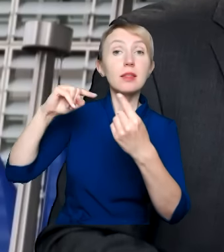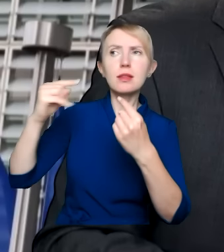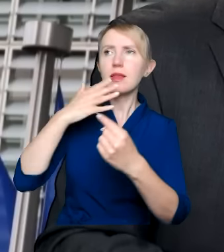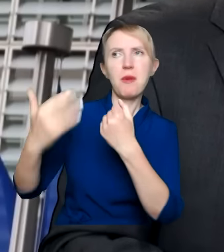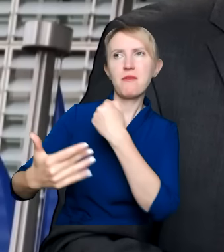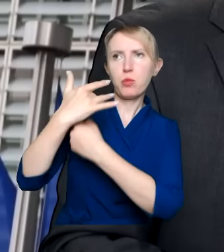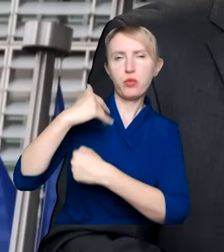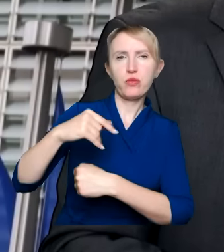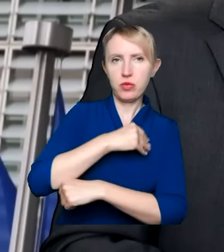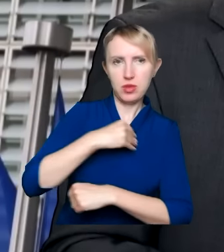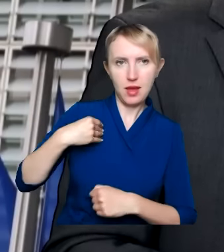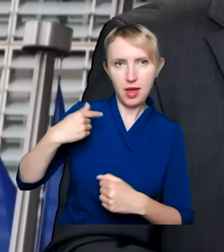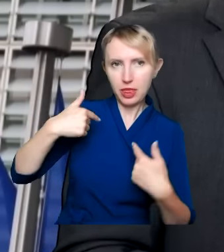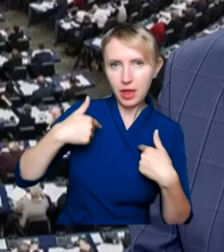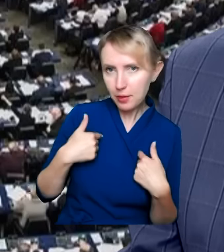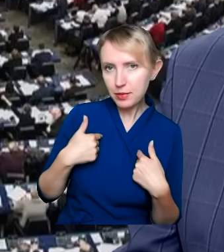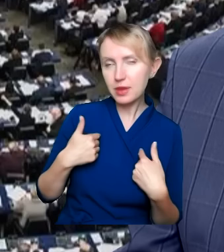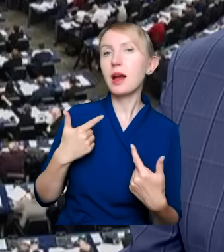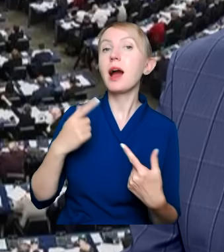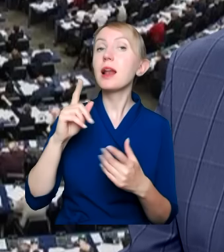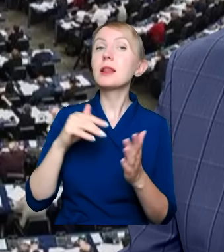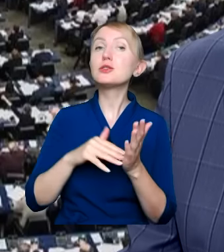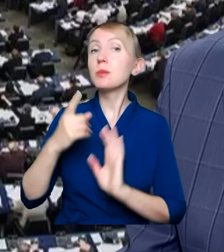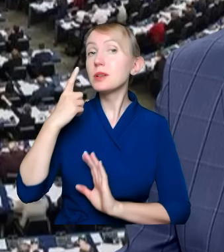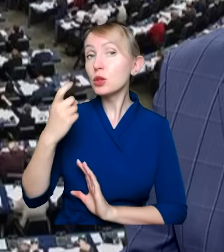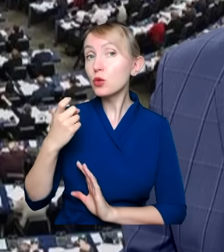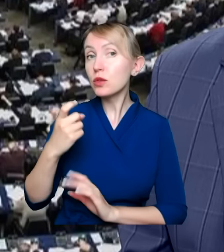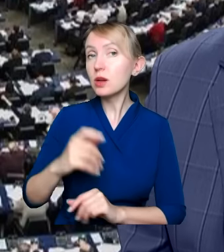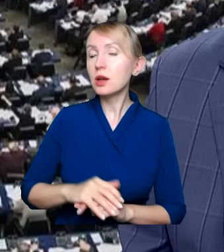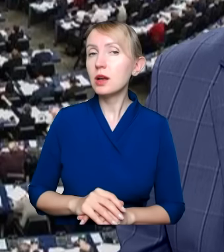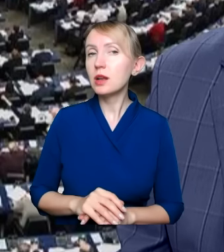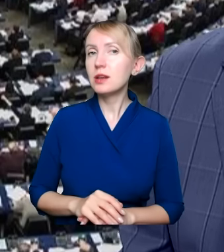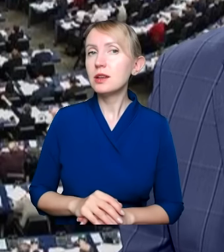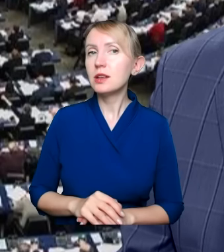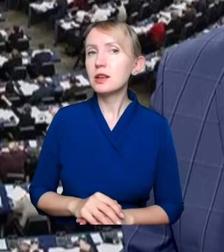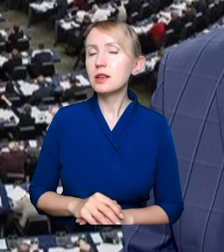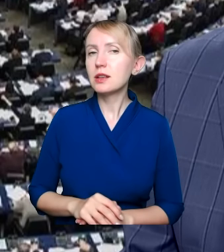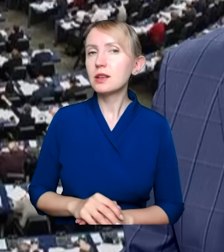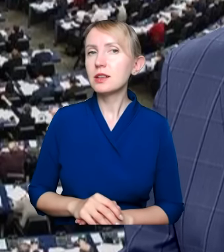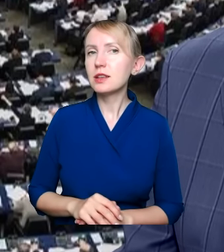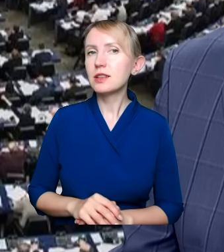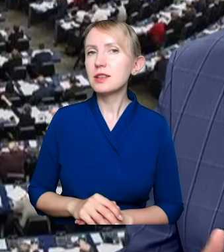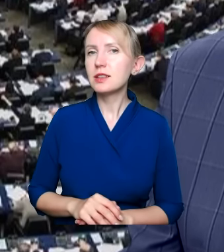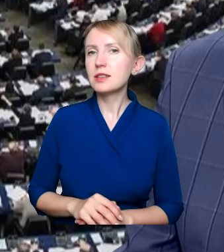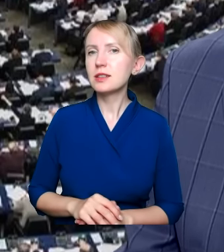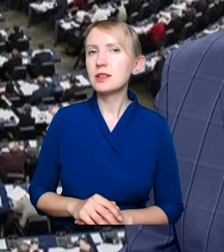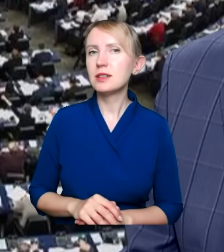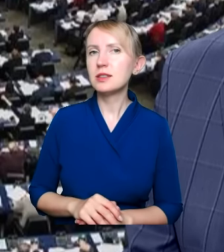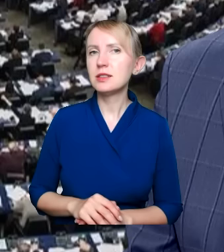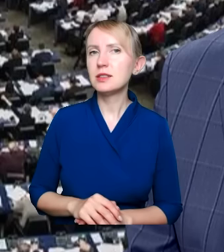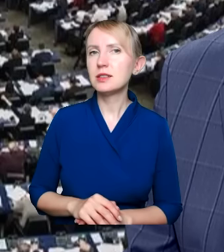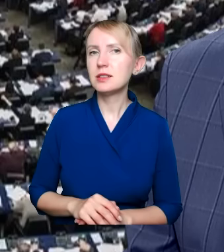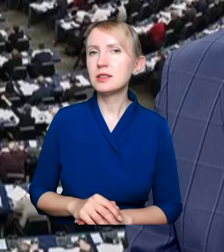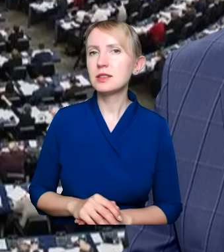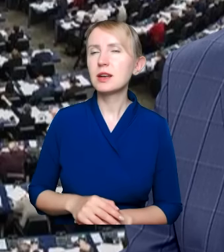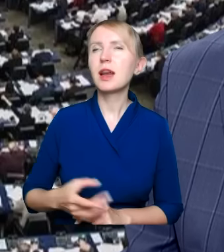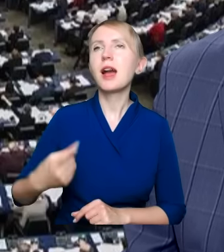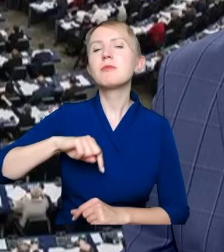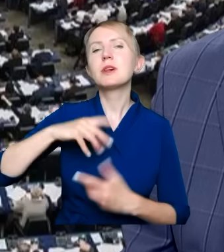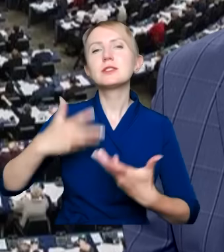zwróciłbym uwagę na to że wydaje się w mniejszym stopniu w z małym stopniu jeśli chcielibyśmy aby ta frekwencja była